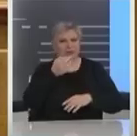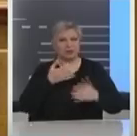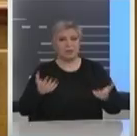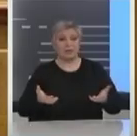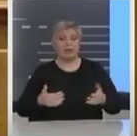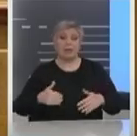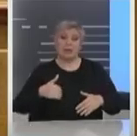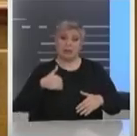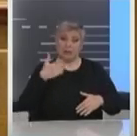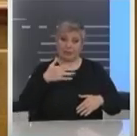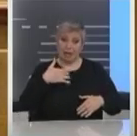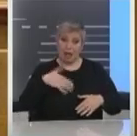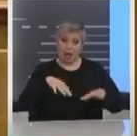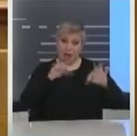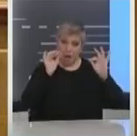στείλετε την επόμενη μέρα